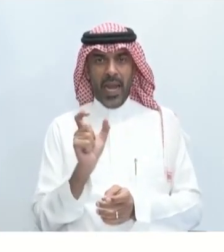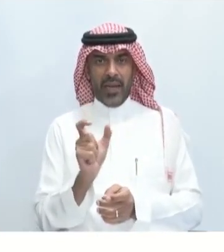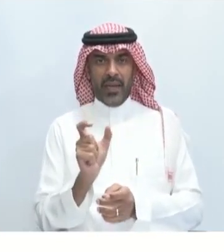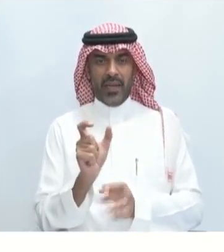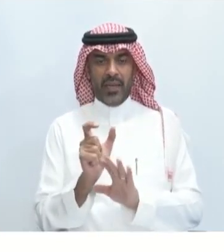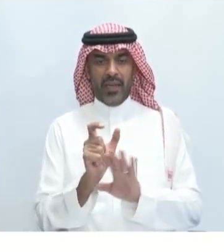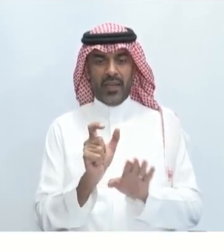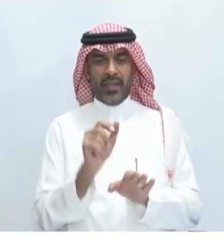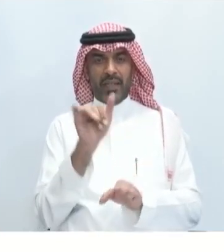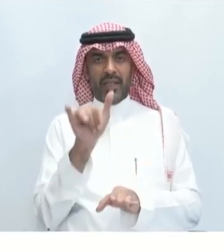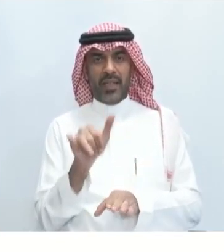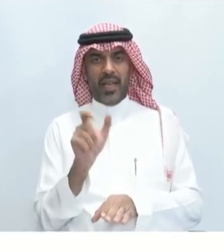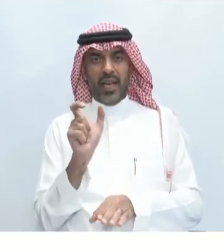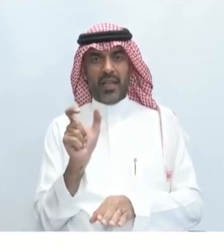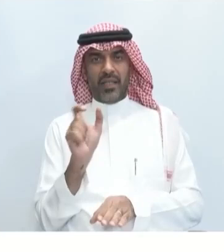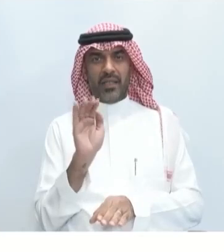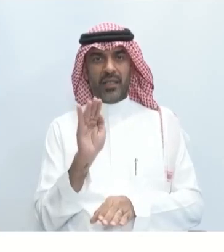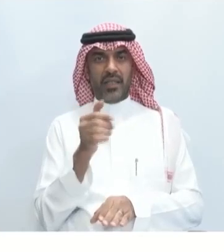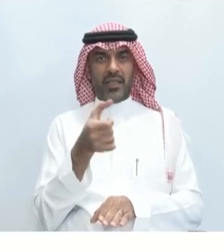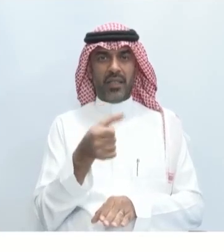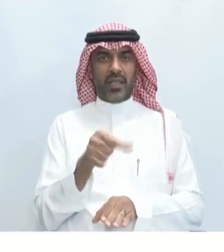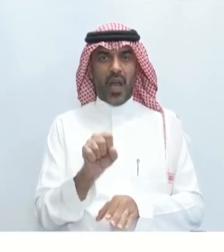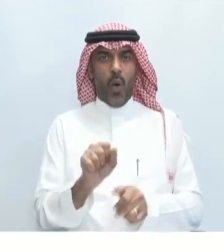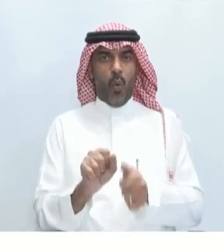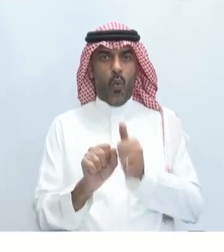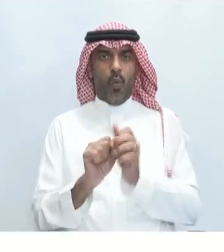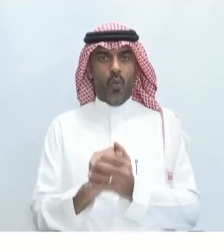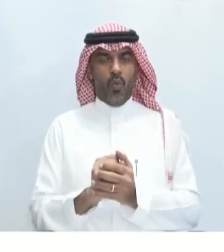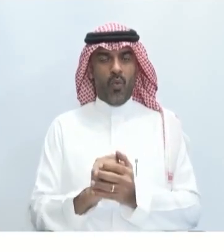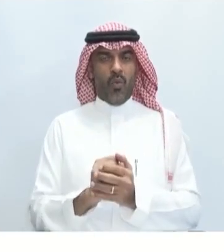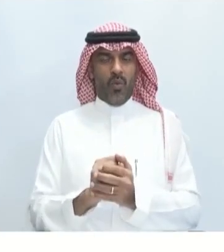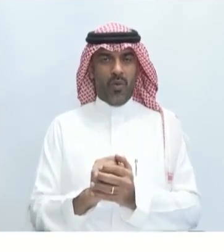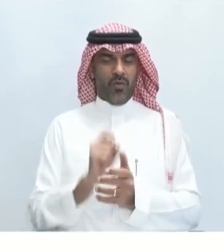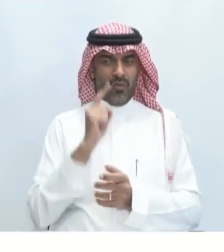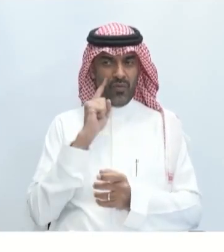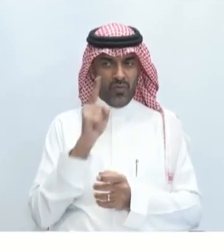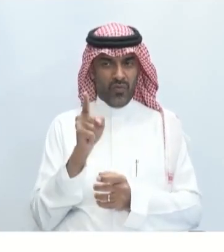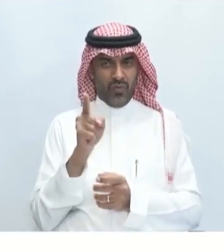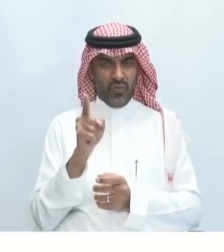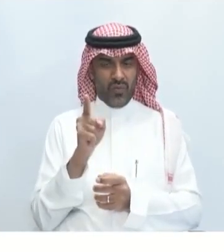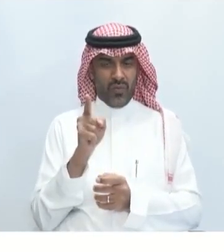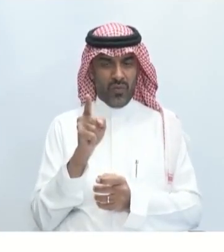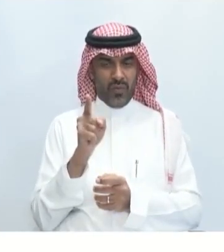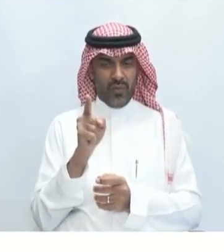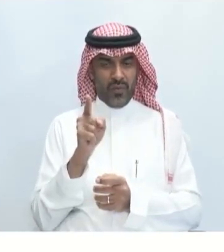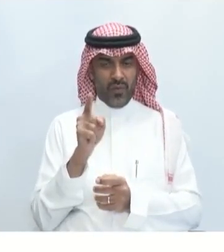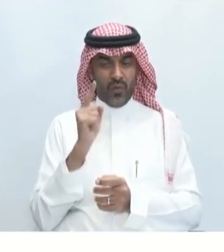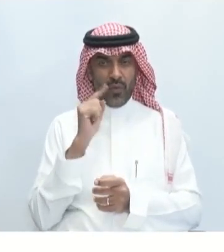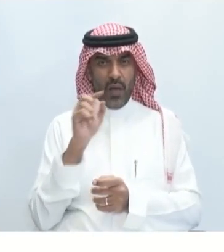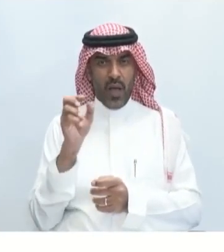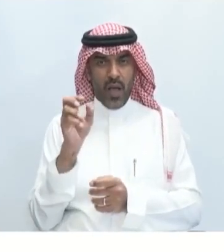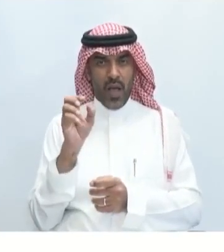فالناس لن ينسوا التعامل الحسن اجد ان الحرف